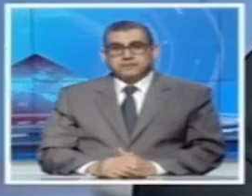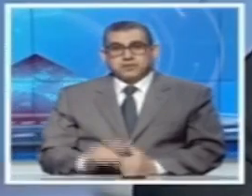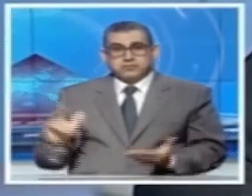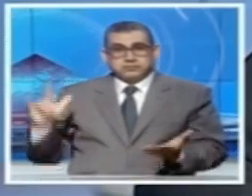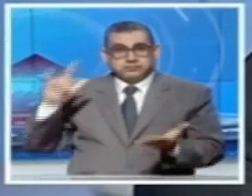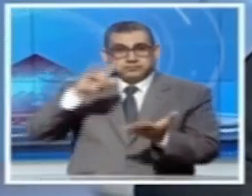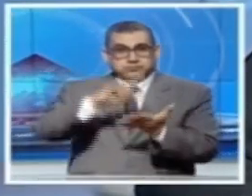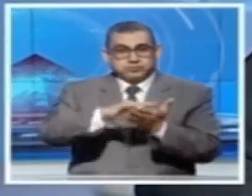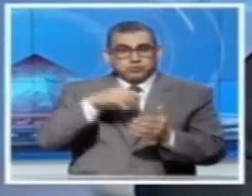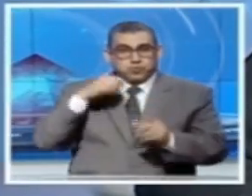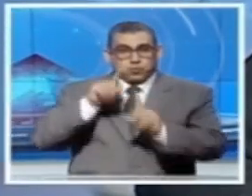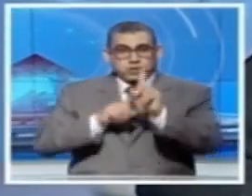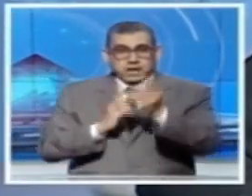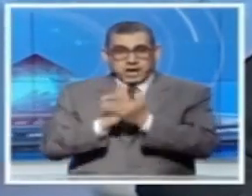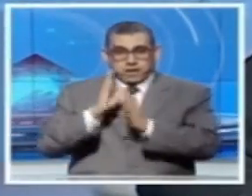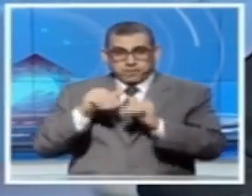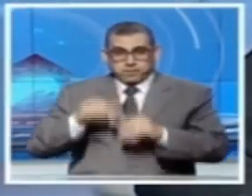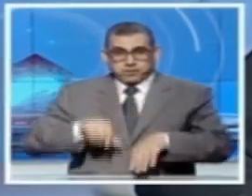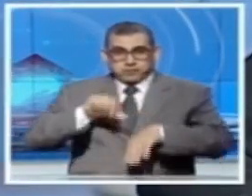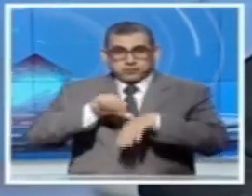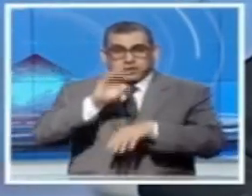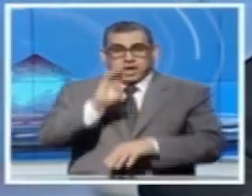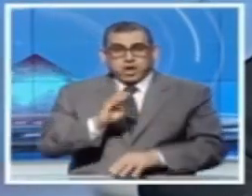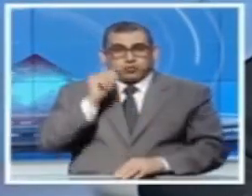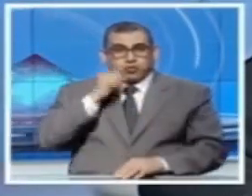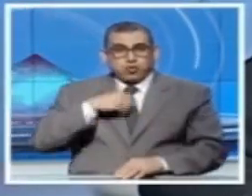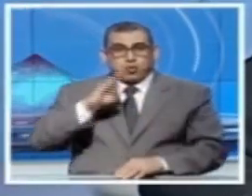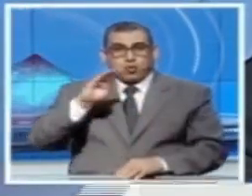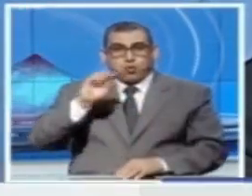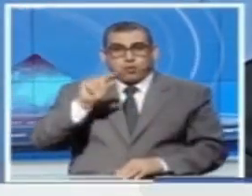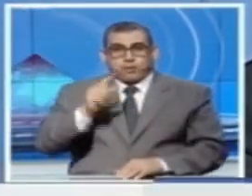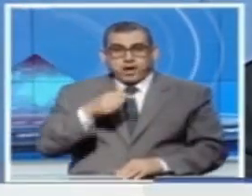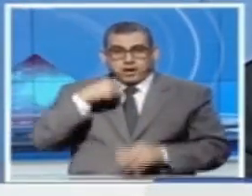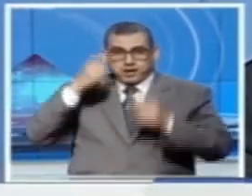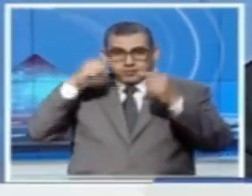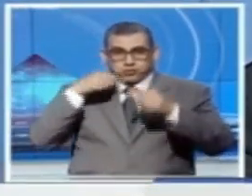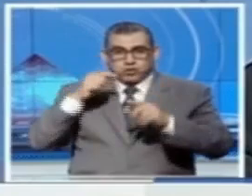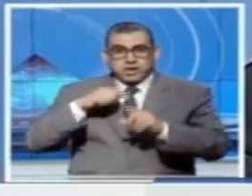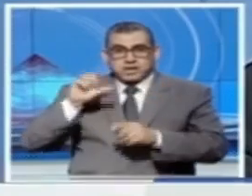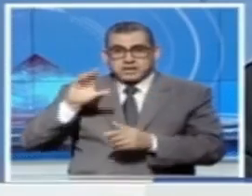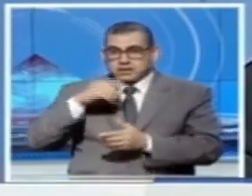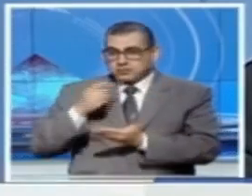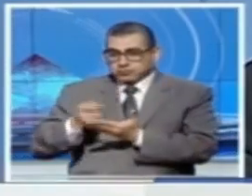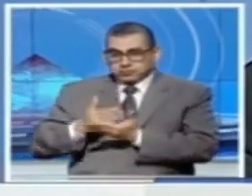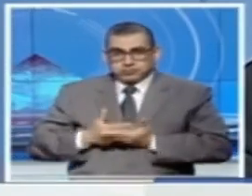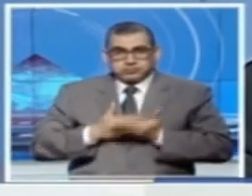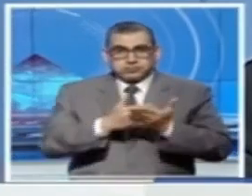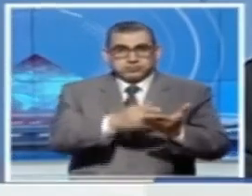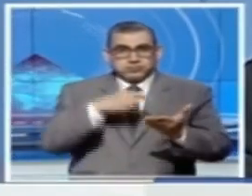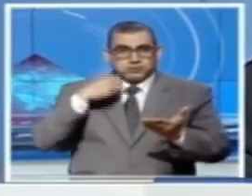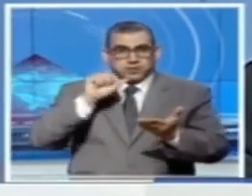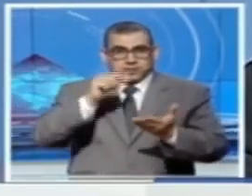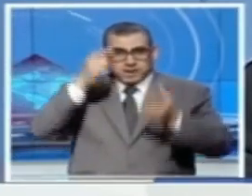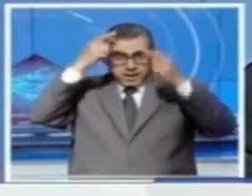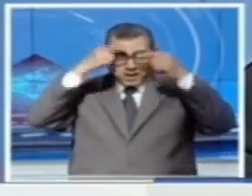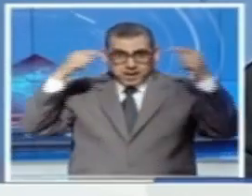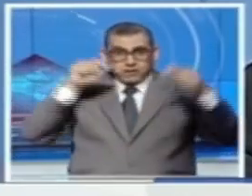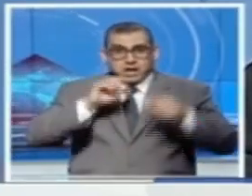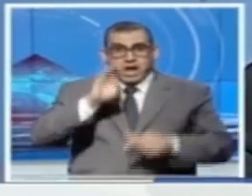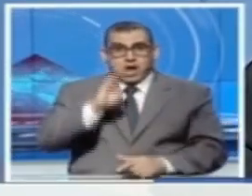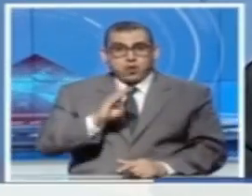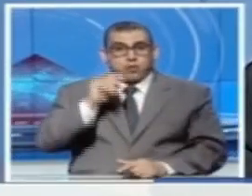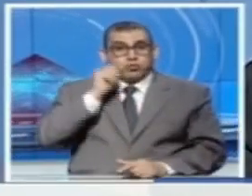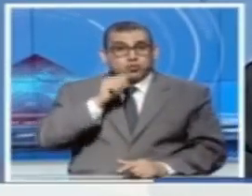وصل وزير الخارجية سامح شكري إلى جوبا حاملا رسالة من الرئيس عبد الفتاح السيسي إلى الرئيس سلفا كير ميرديت رئيس جنوب